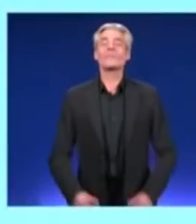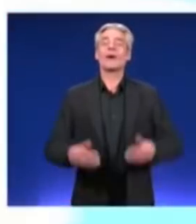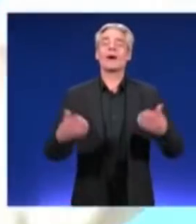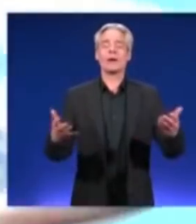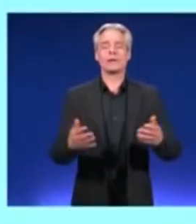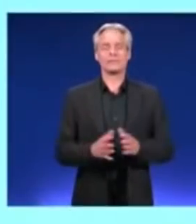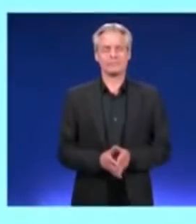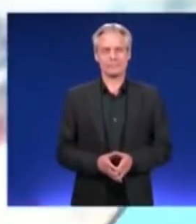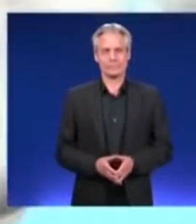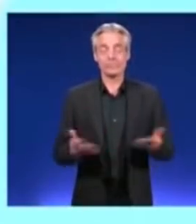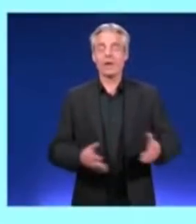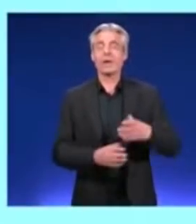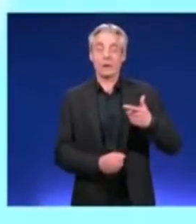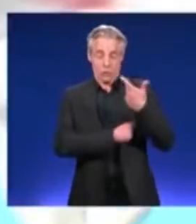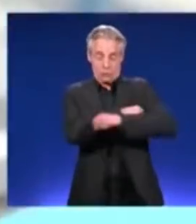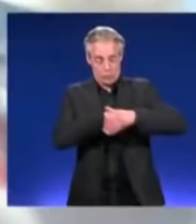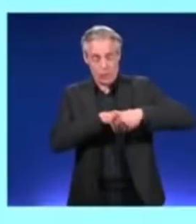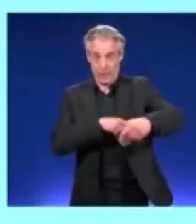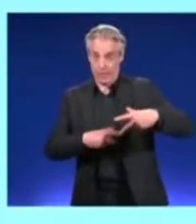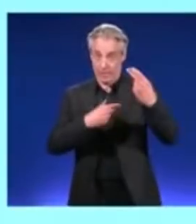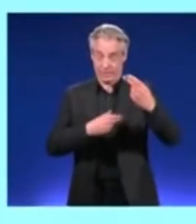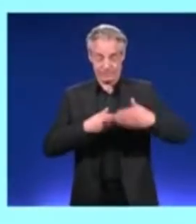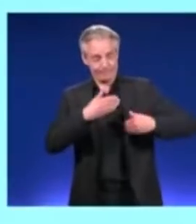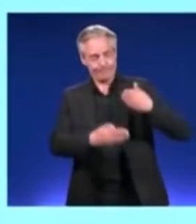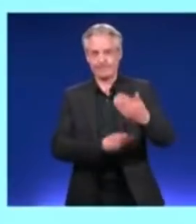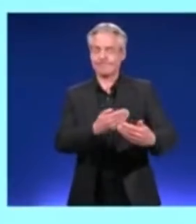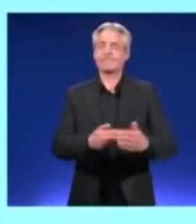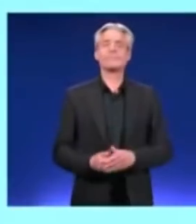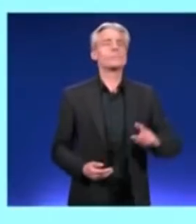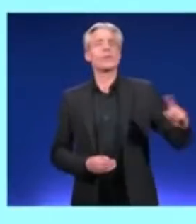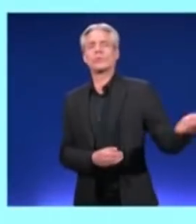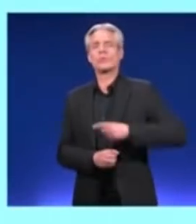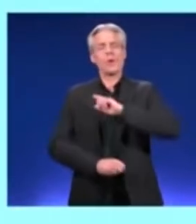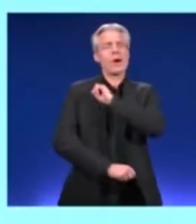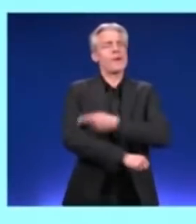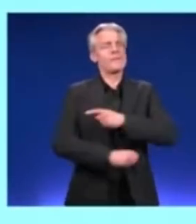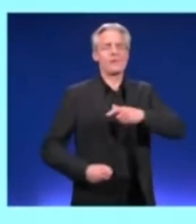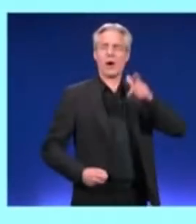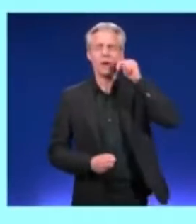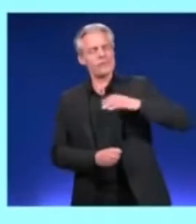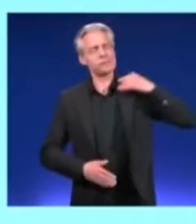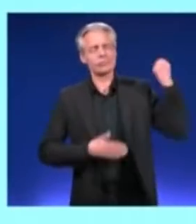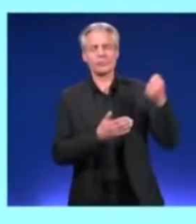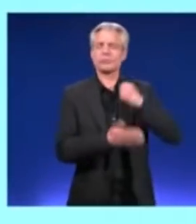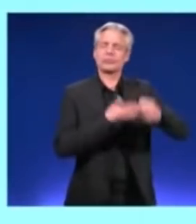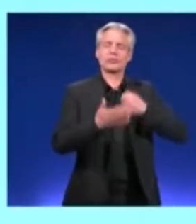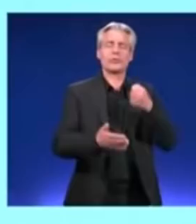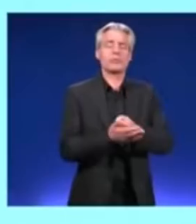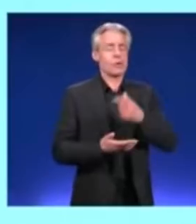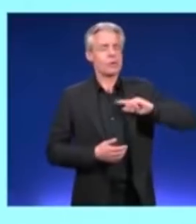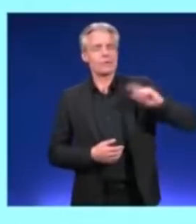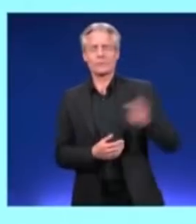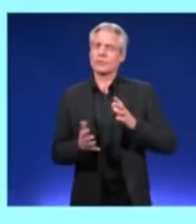Alors, durant les 15 jours à venir, ne ménageons aucun effort car rien n'est fait.